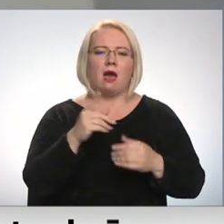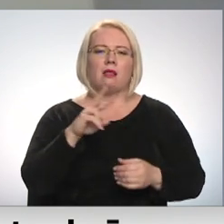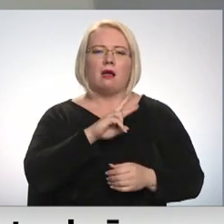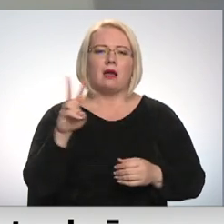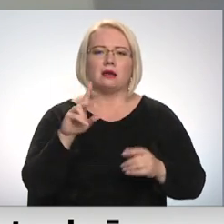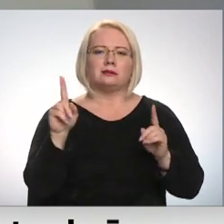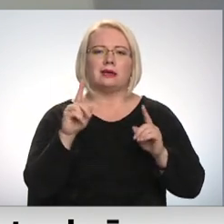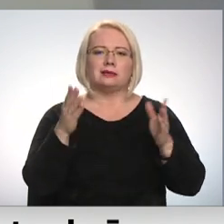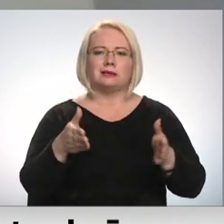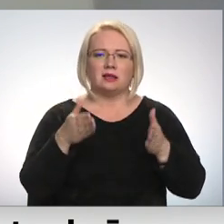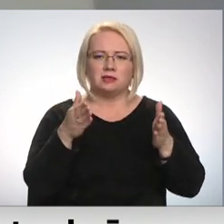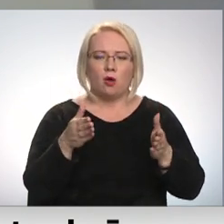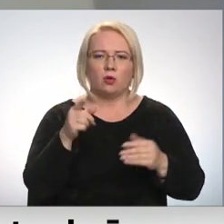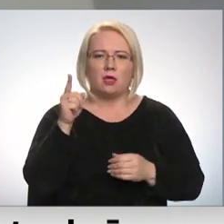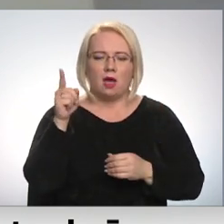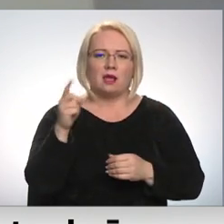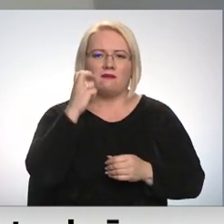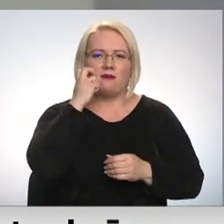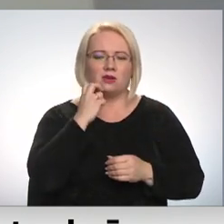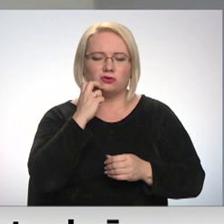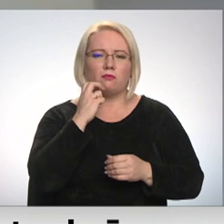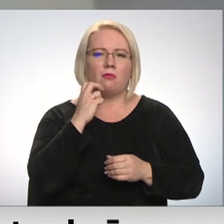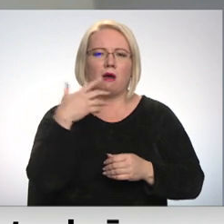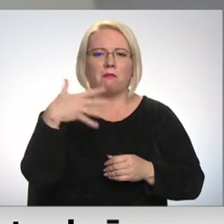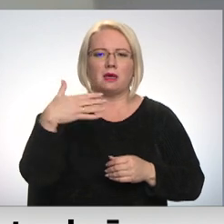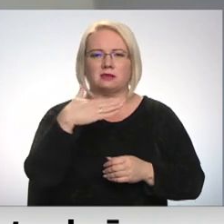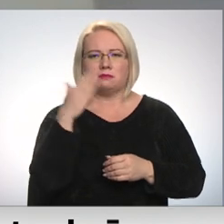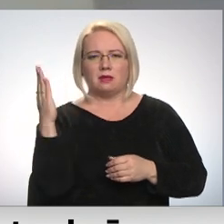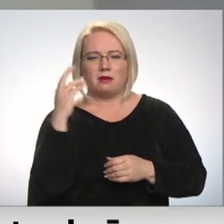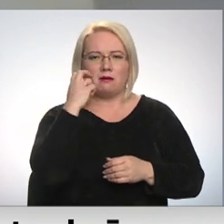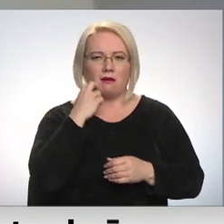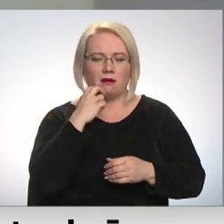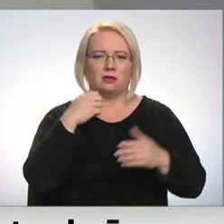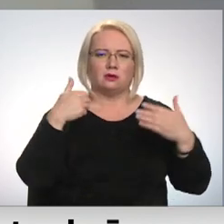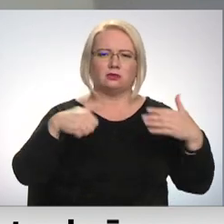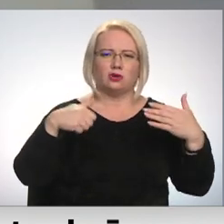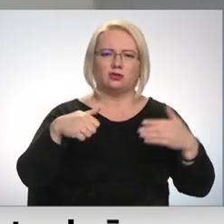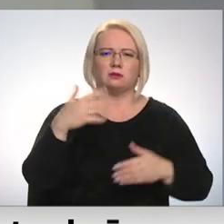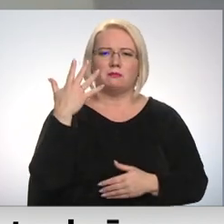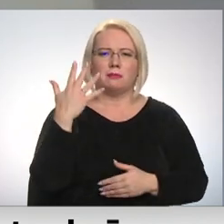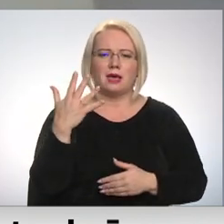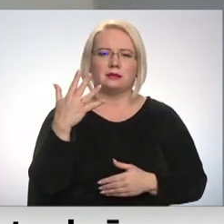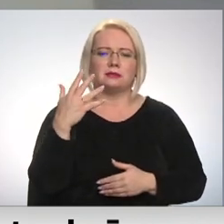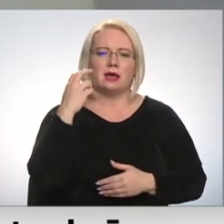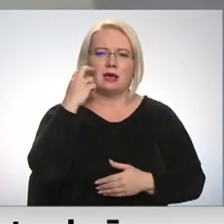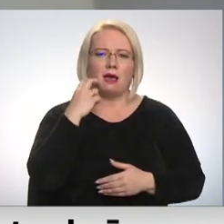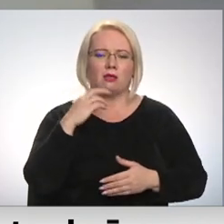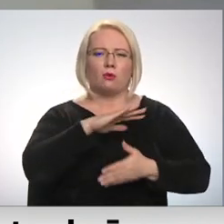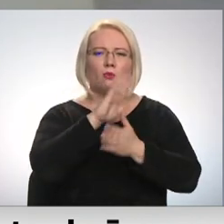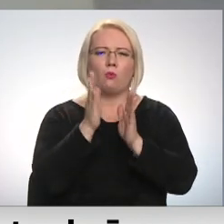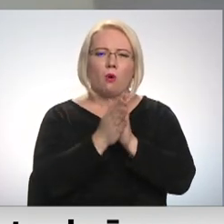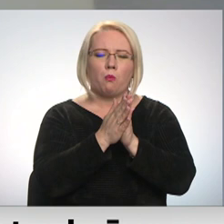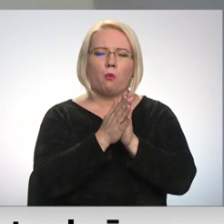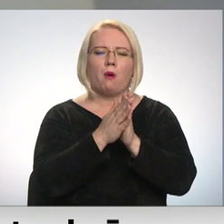nonākuši stacionārā, ir vecumā virs 50 gadiem. 65 gadi savukārt kopumā